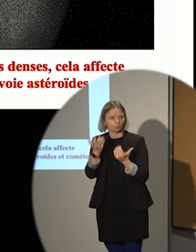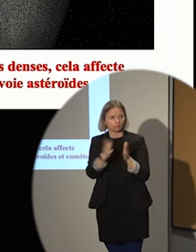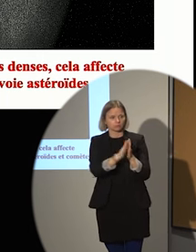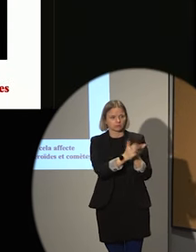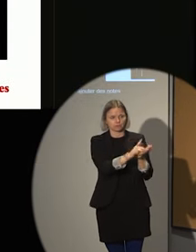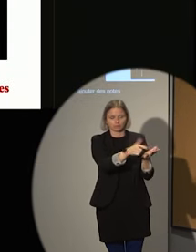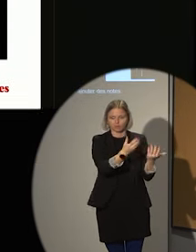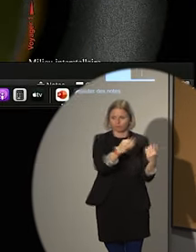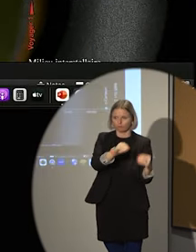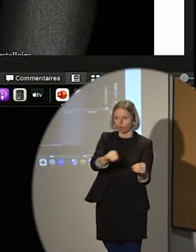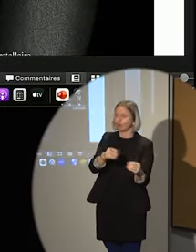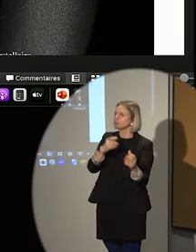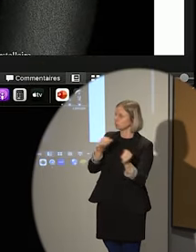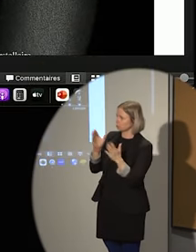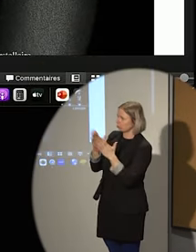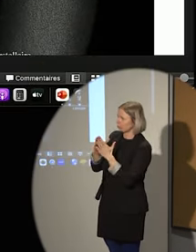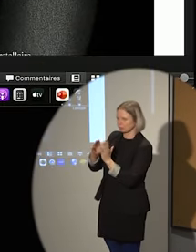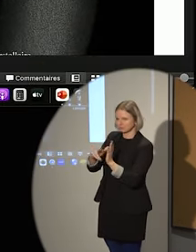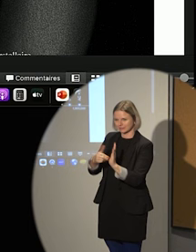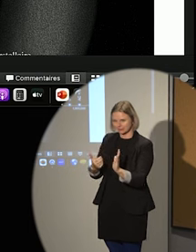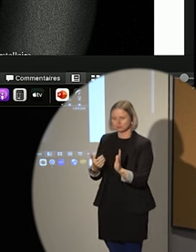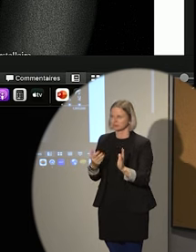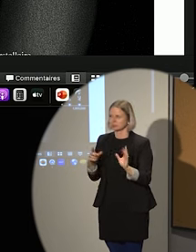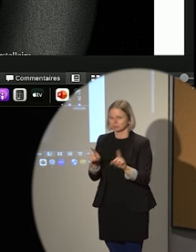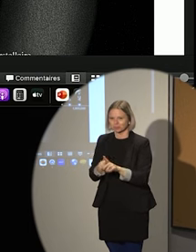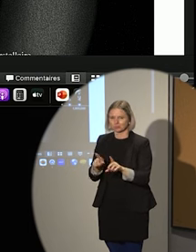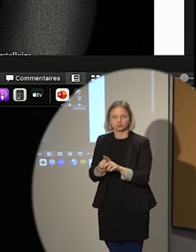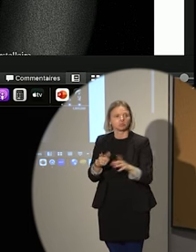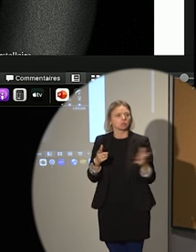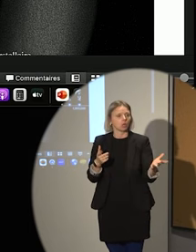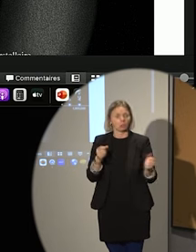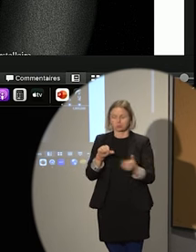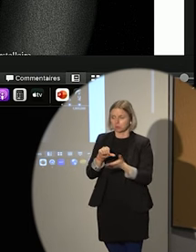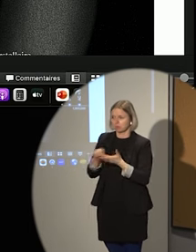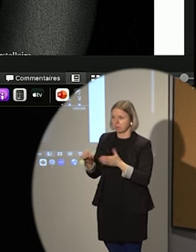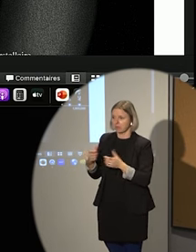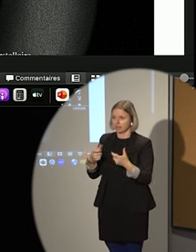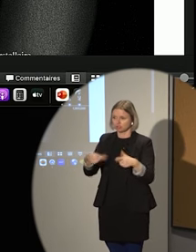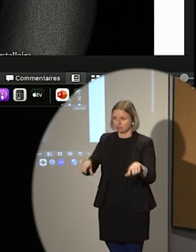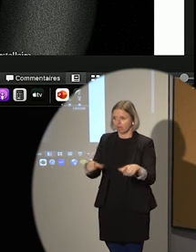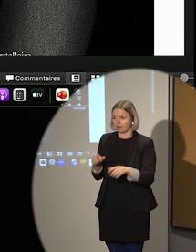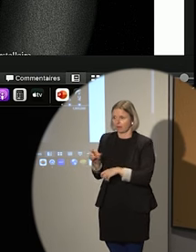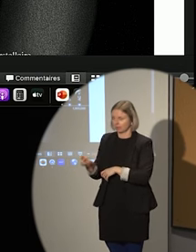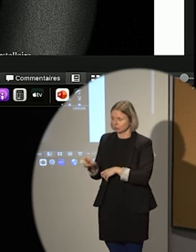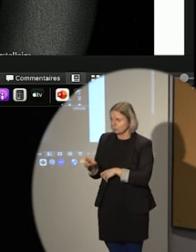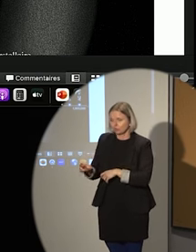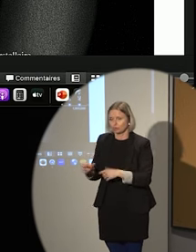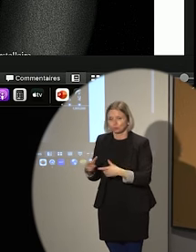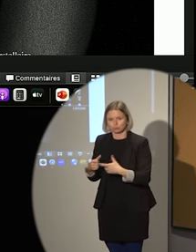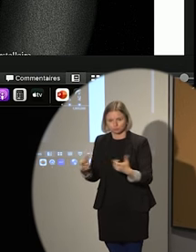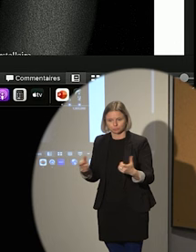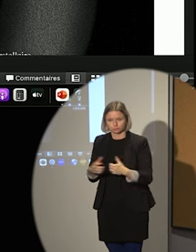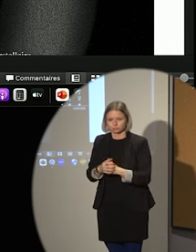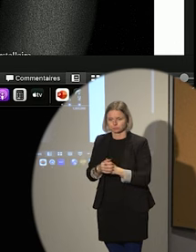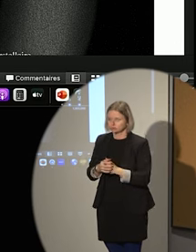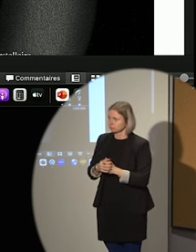dédicace, il n'y a aucun souci. Pour la vente, chèque ou carte bleue, ou alors la point au niveau du liquide. Voilà.